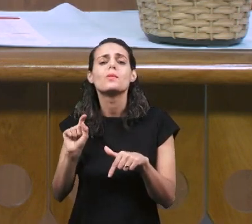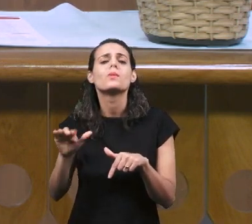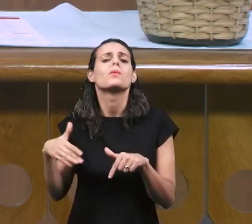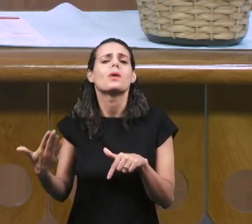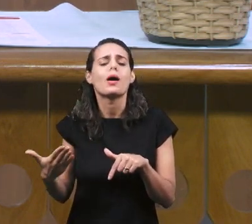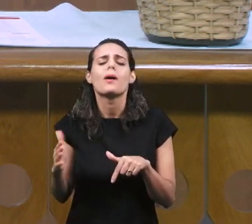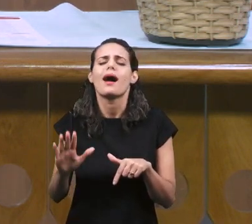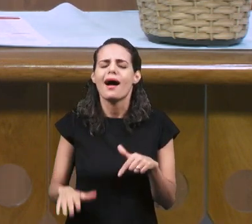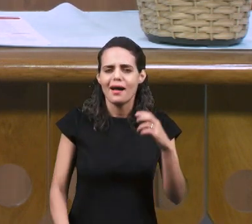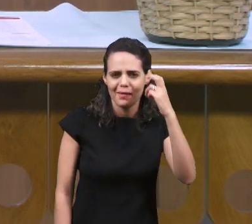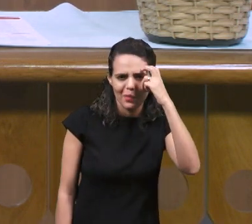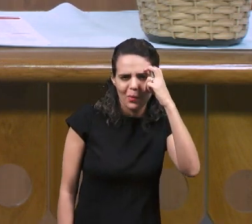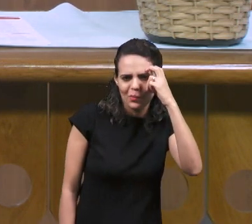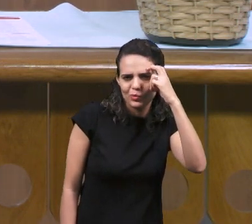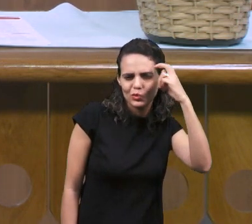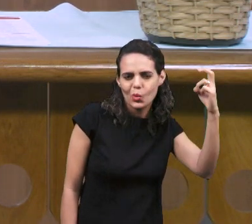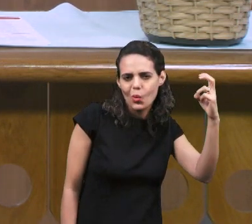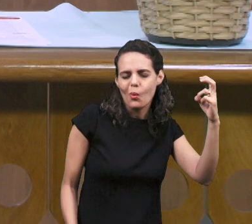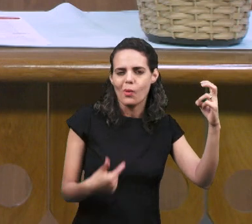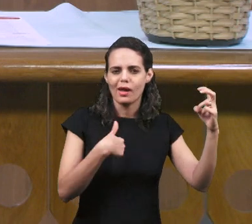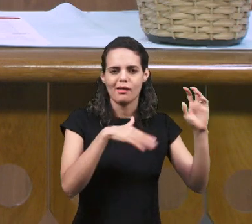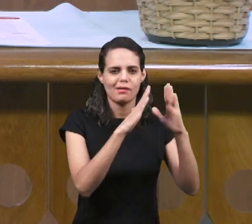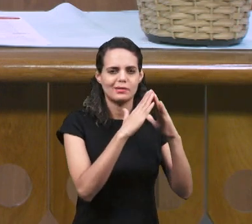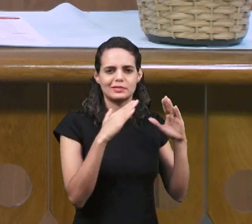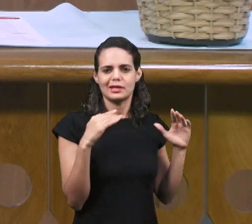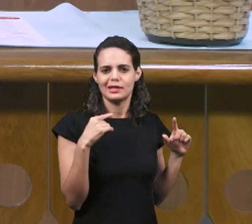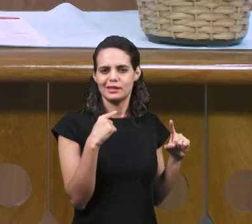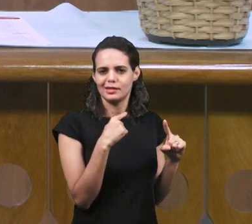je suis de l'Église et de Christologie.